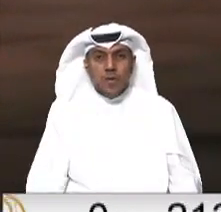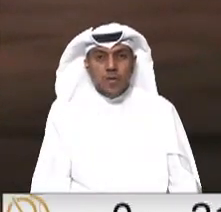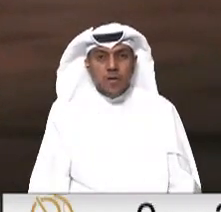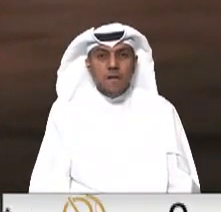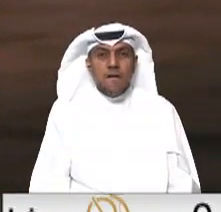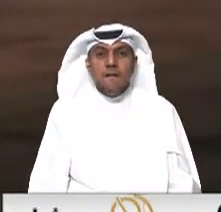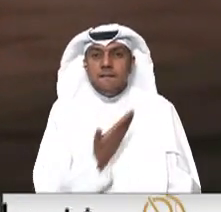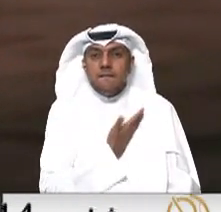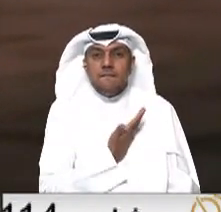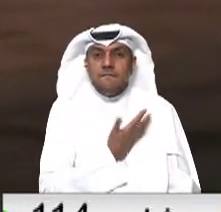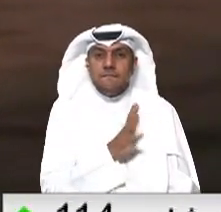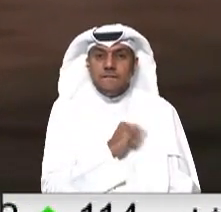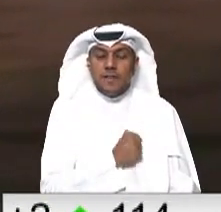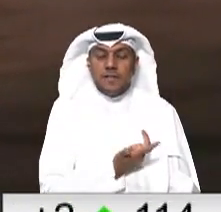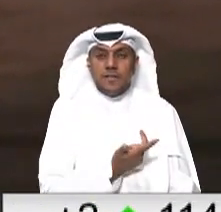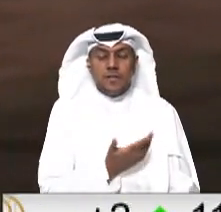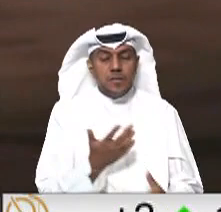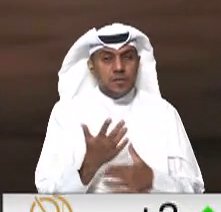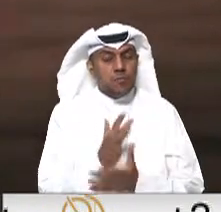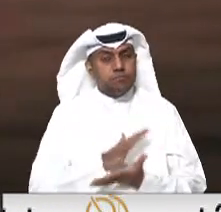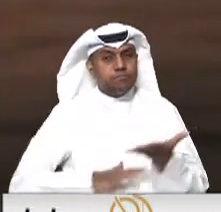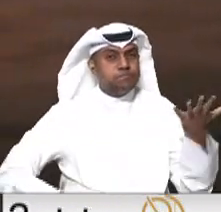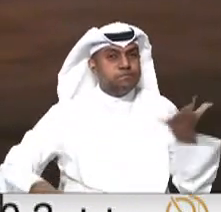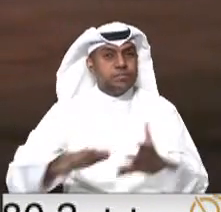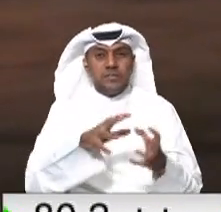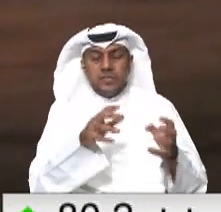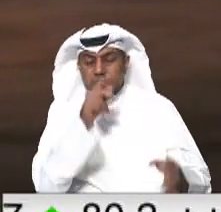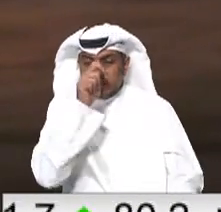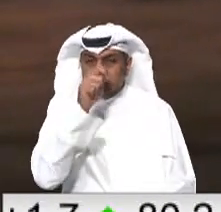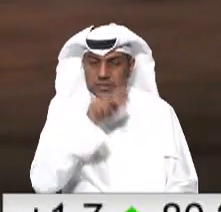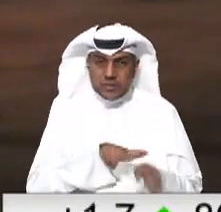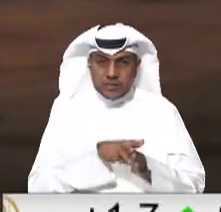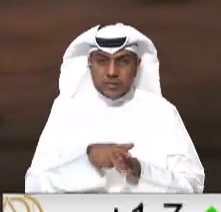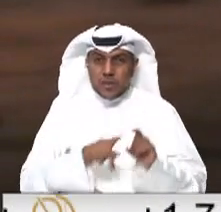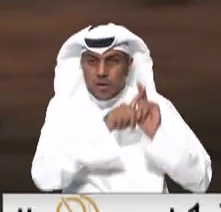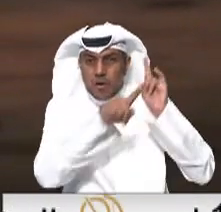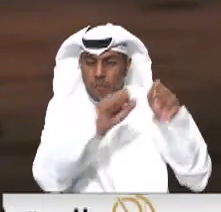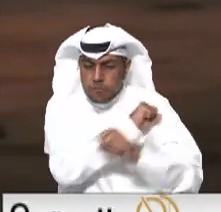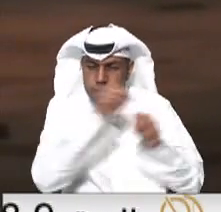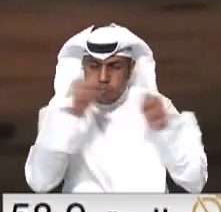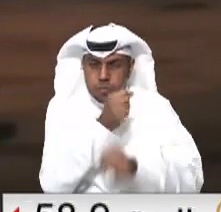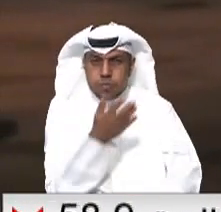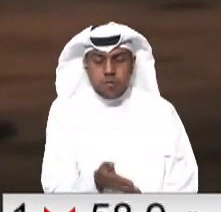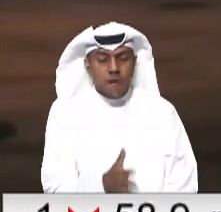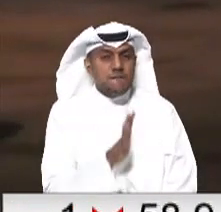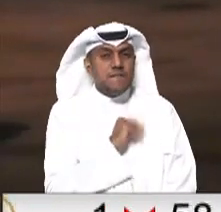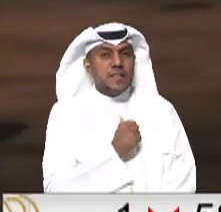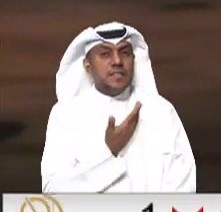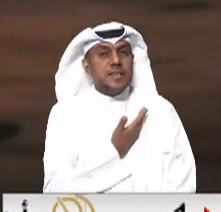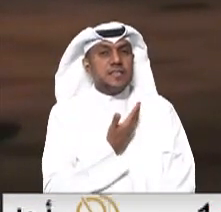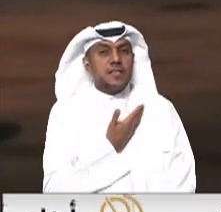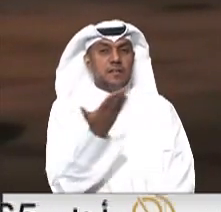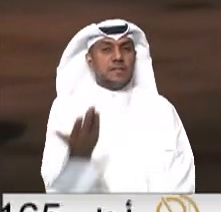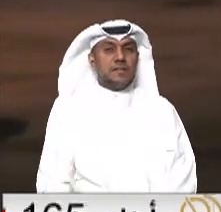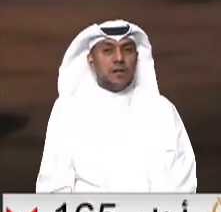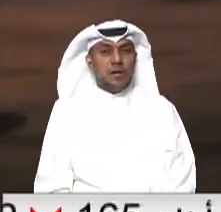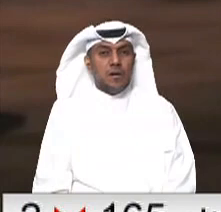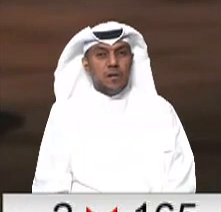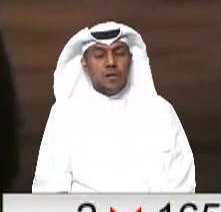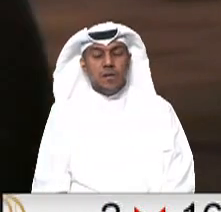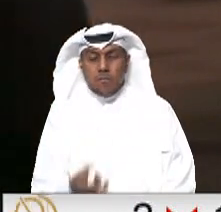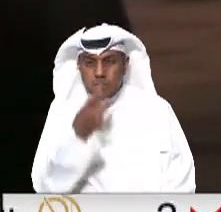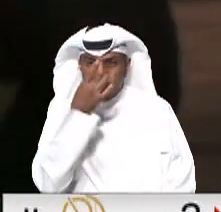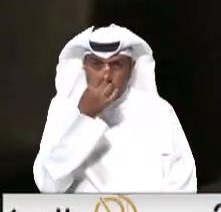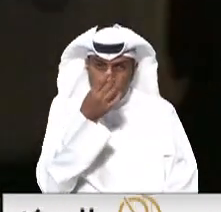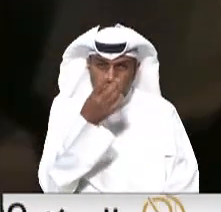بسبب التعرض اللي بيواجهه من قبل جيش الاحتلال وماكينة القتل المبرمجة